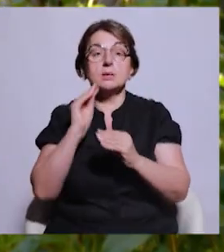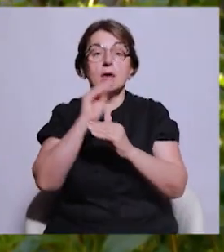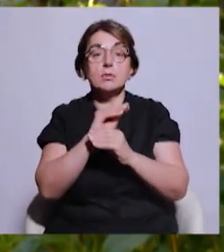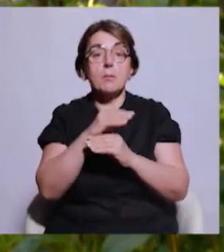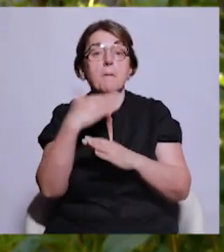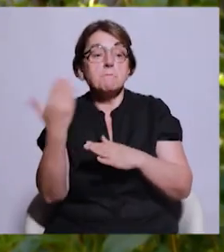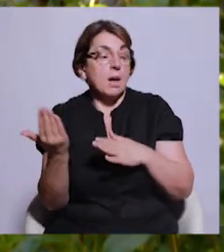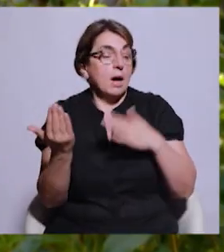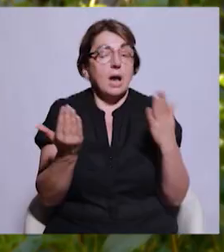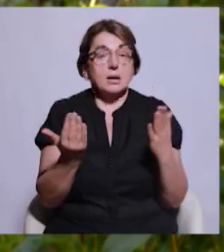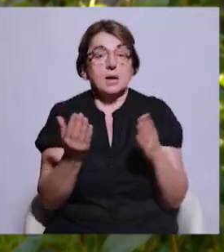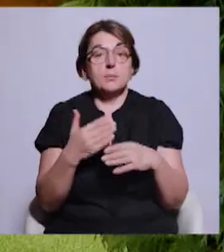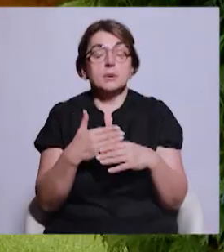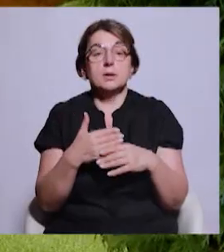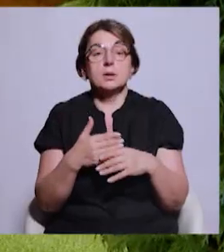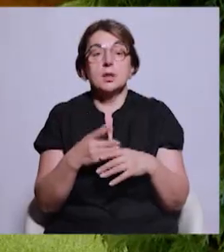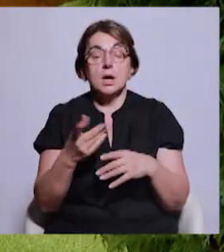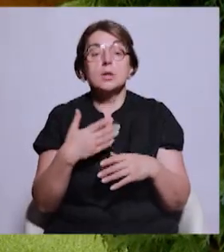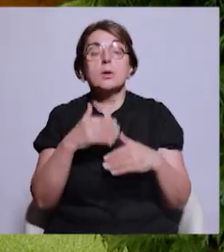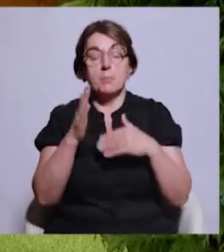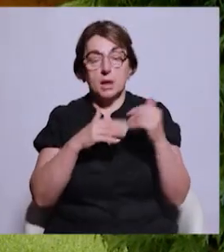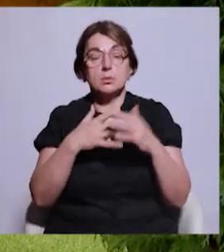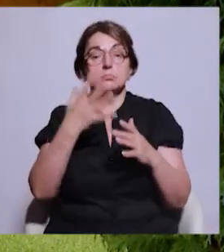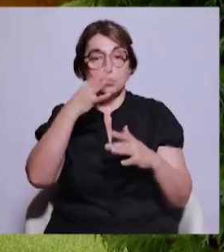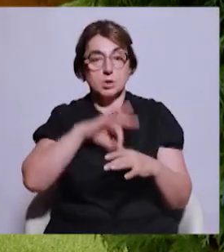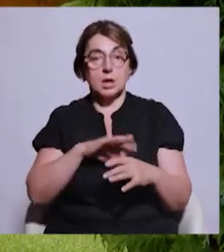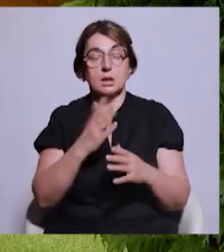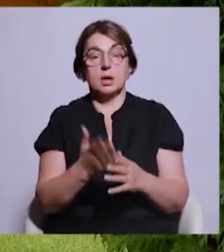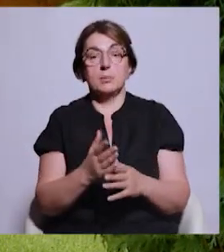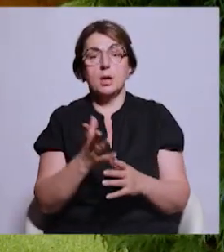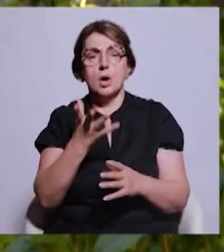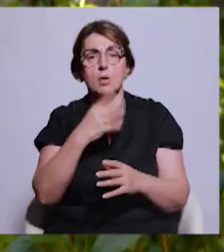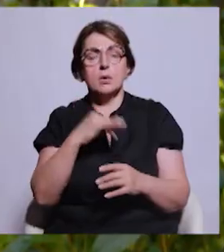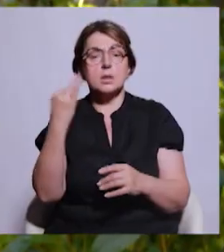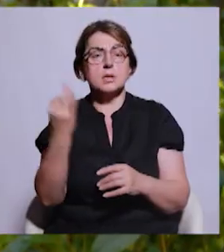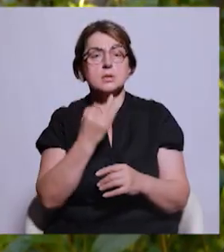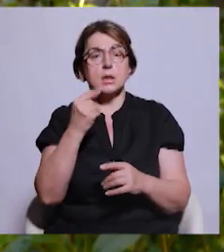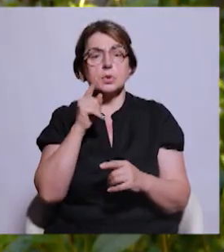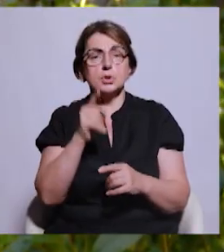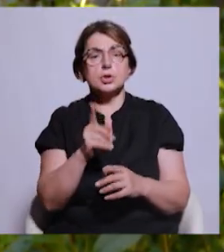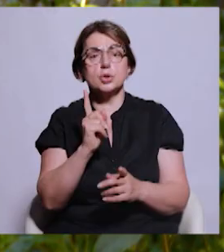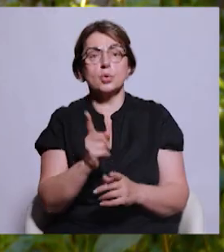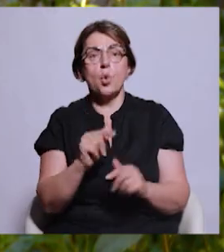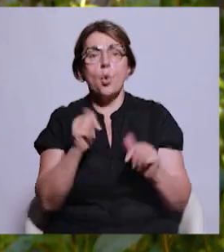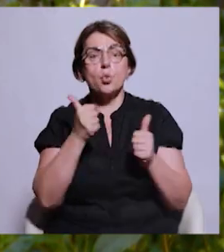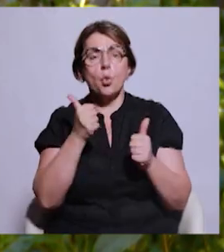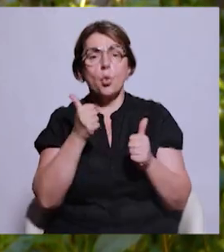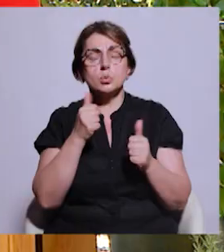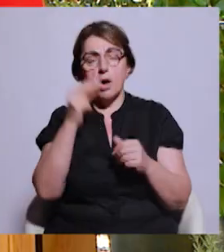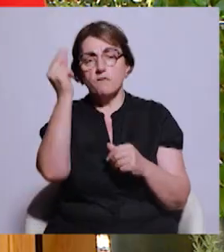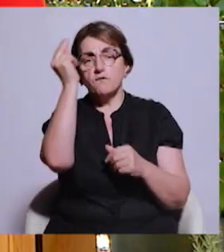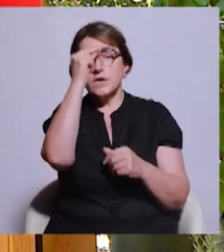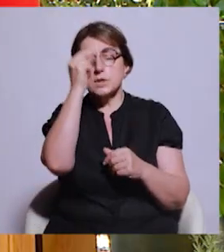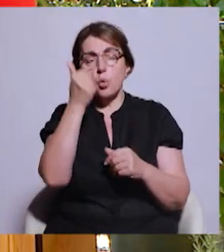დავიხმაროთ დამატებითი მხარეები. ანუ პრაქტიკულად ყოველდღიურობაში ესე უფრო მოსახერხებელია. ყველაზე საინტერესო არის ის, რომ როგორ